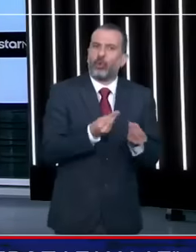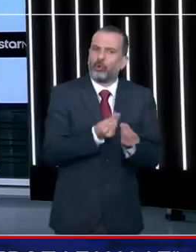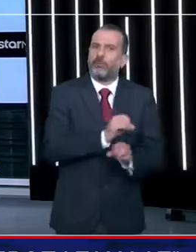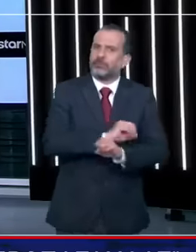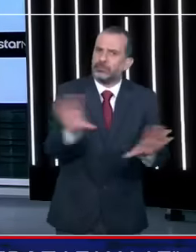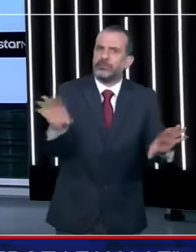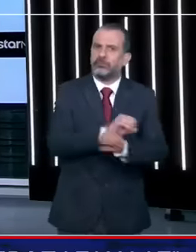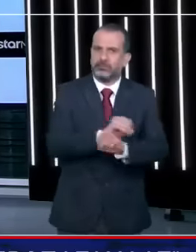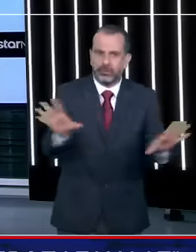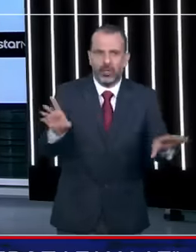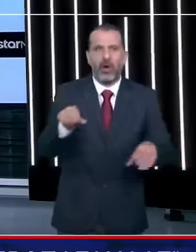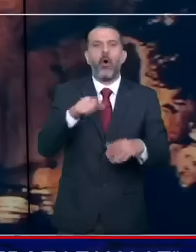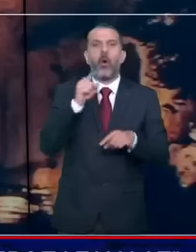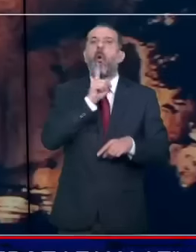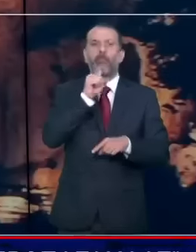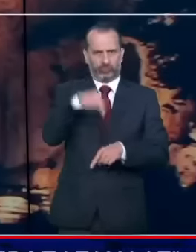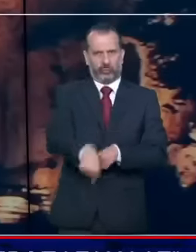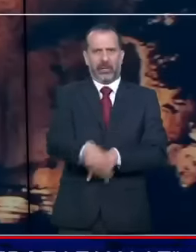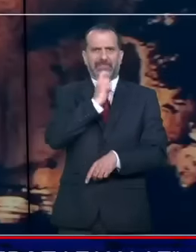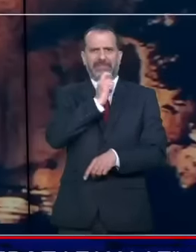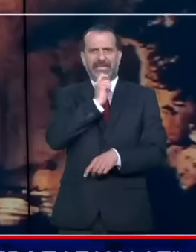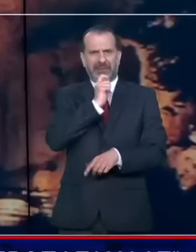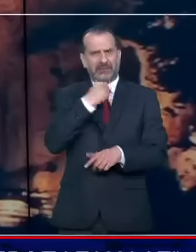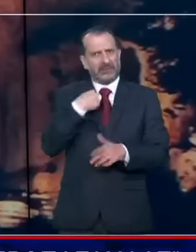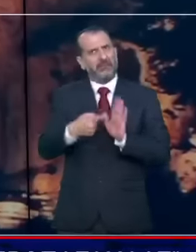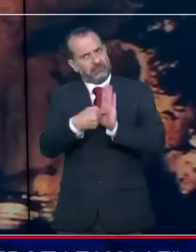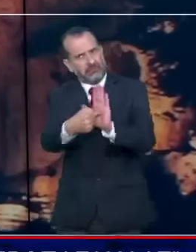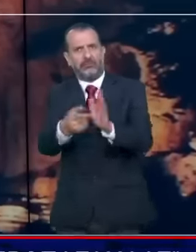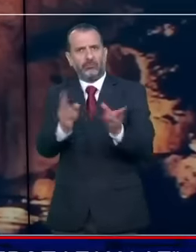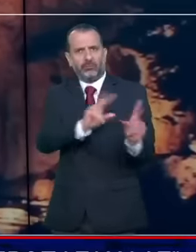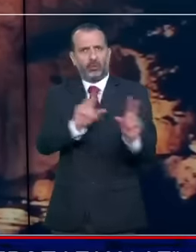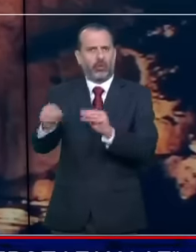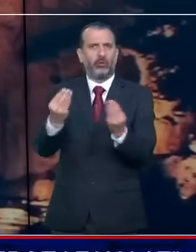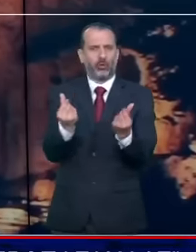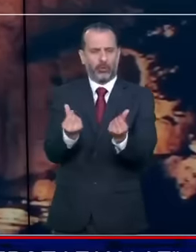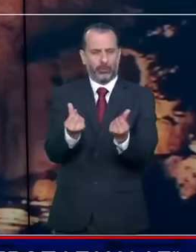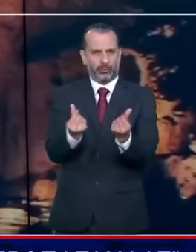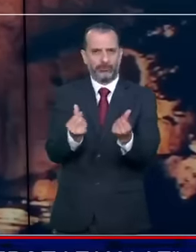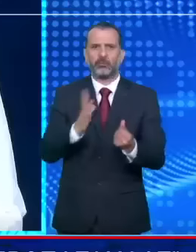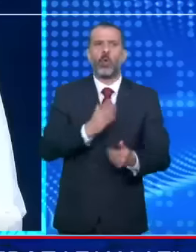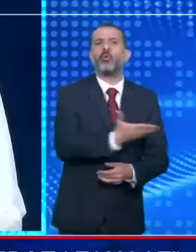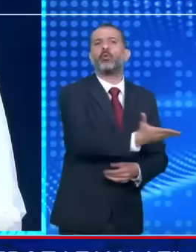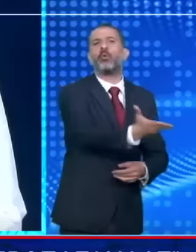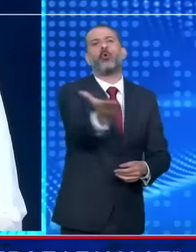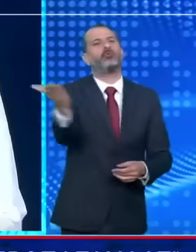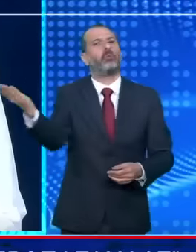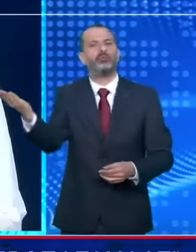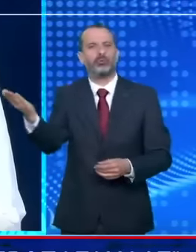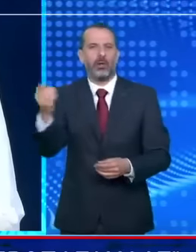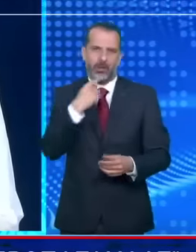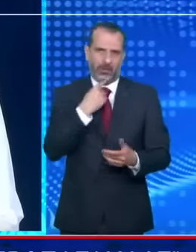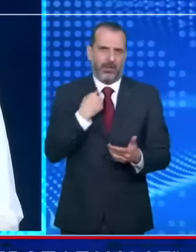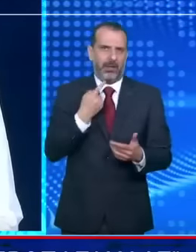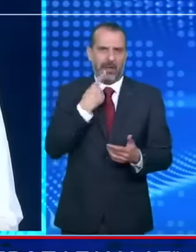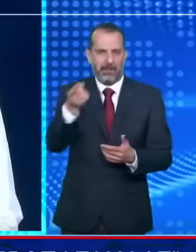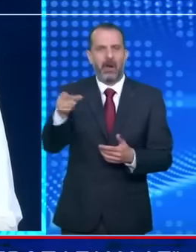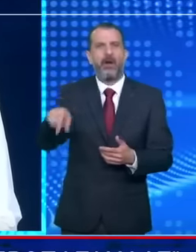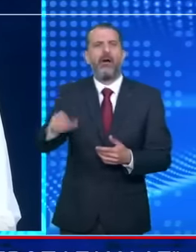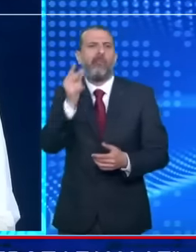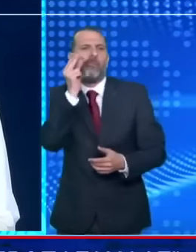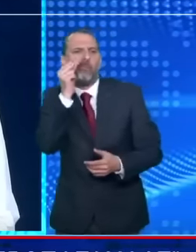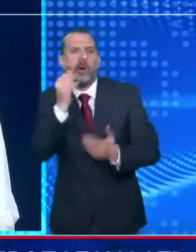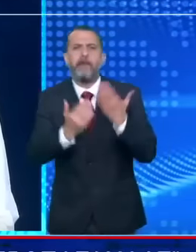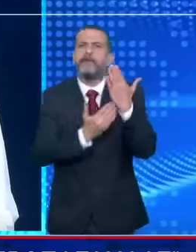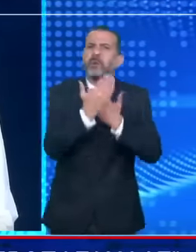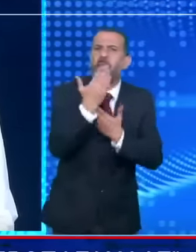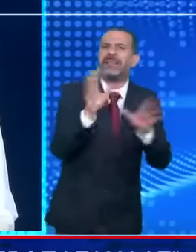η συνέντευξη είναι ένα τέτοιο μέσο. Και να σου πω και κάτι για το κοινό στο οποίο αναφερόμαστε, ότι υπάρχει κοινό που παρακολουθεί πρωινές